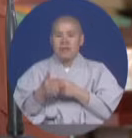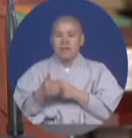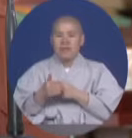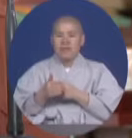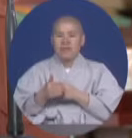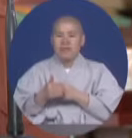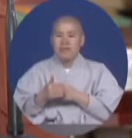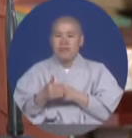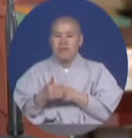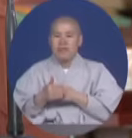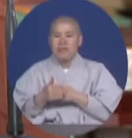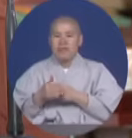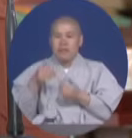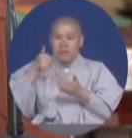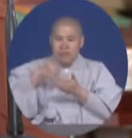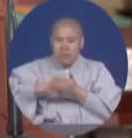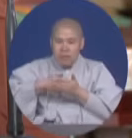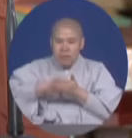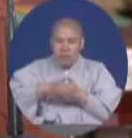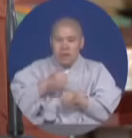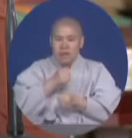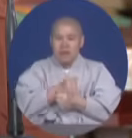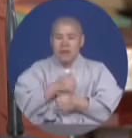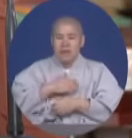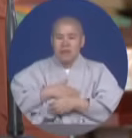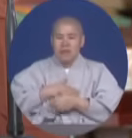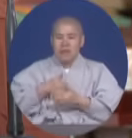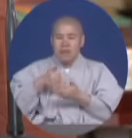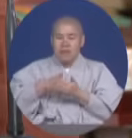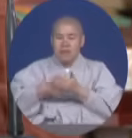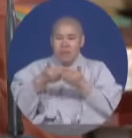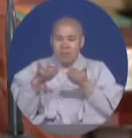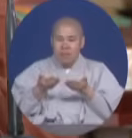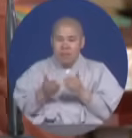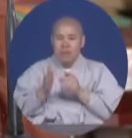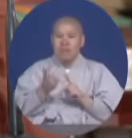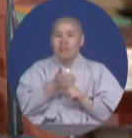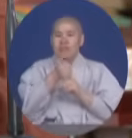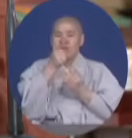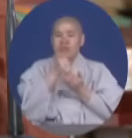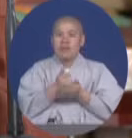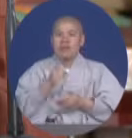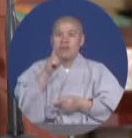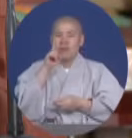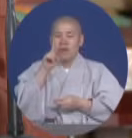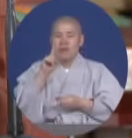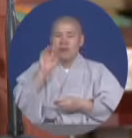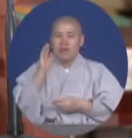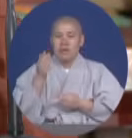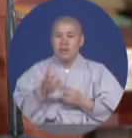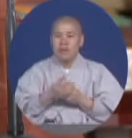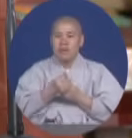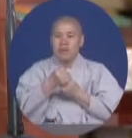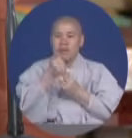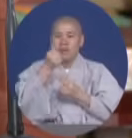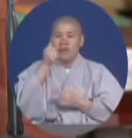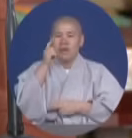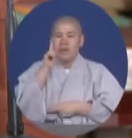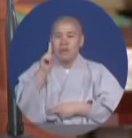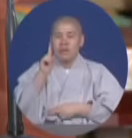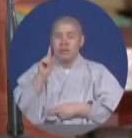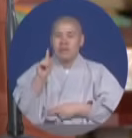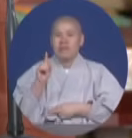하는 것은 절을 하는 나와 절받는 부처님이 하나가 되는 거예요. 이게